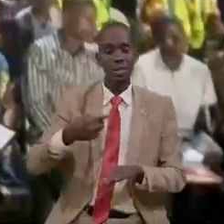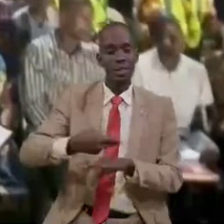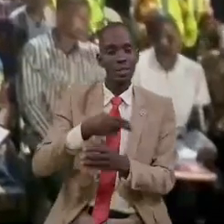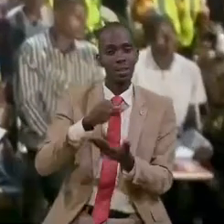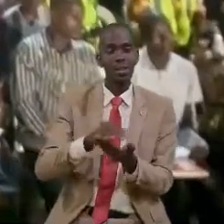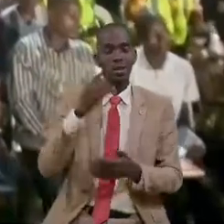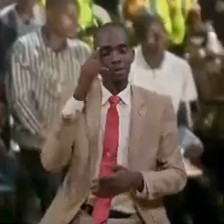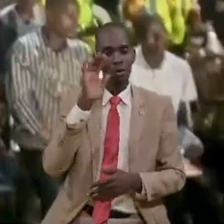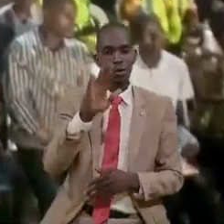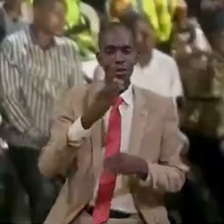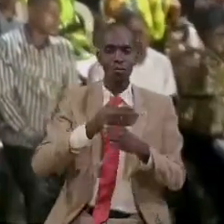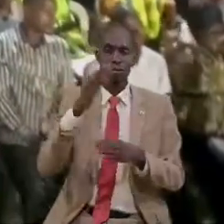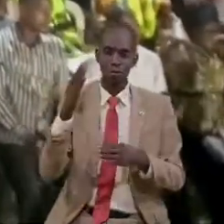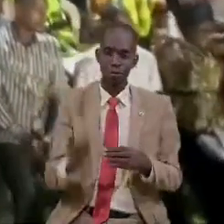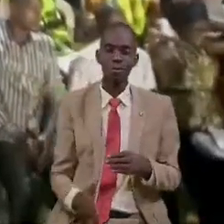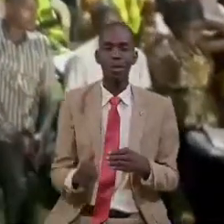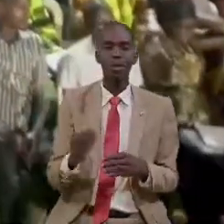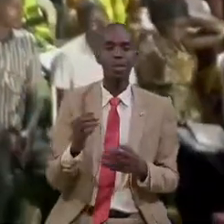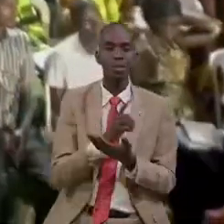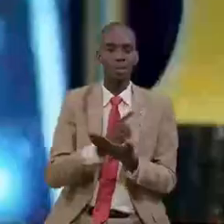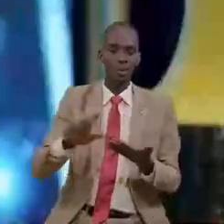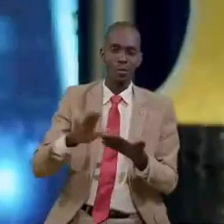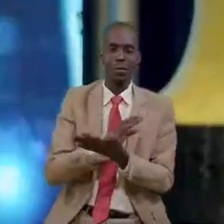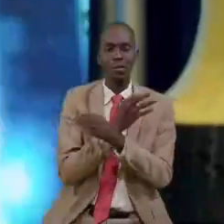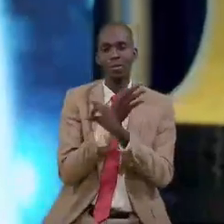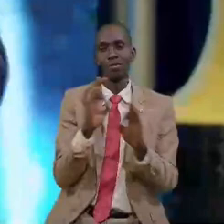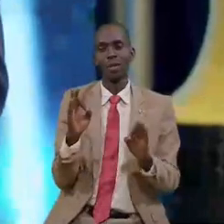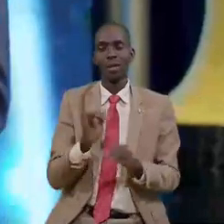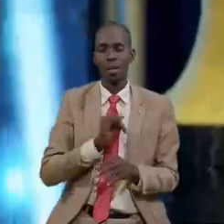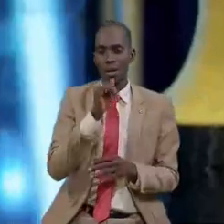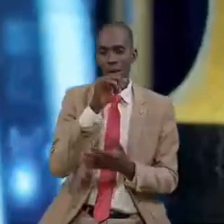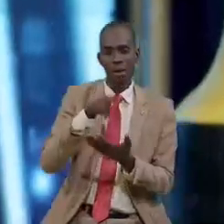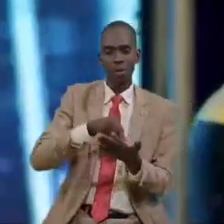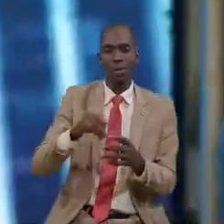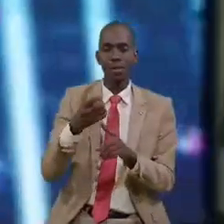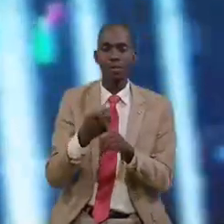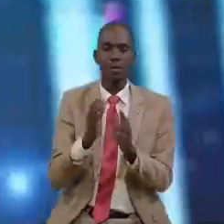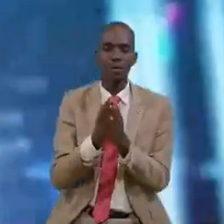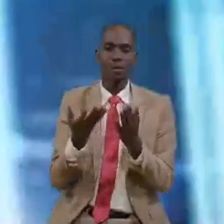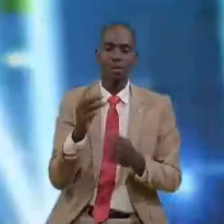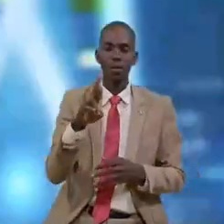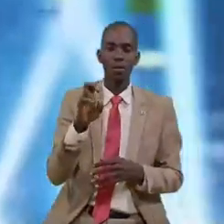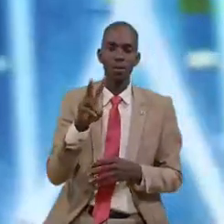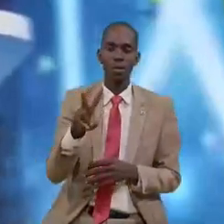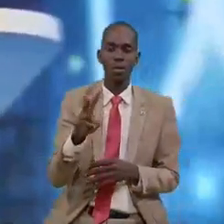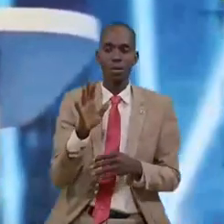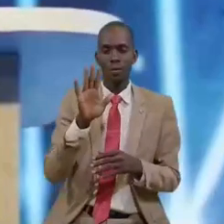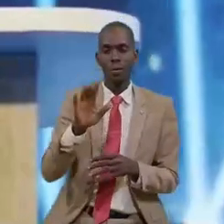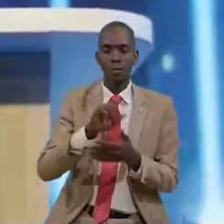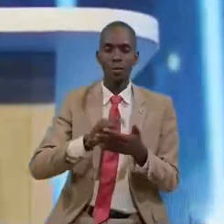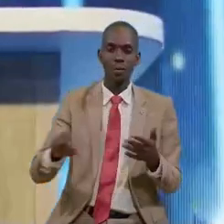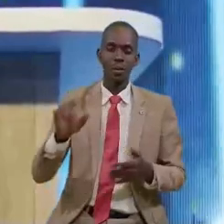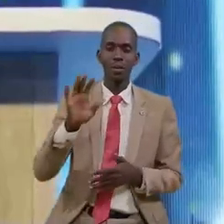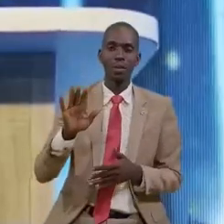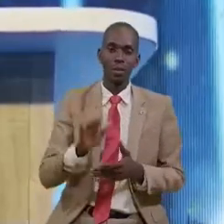pour votre libération totale et surnaturelle. Apocalypse 5, verset